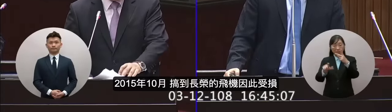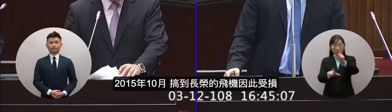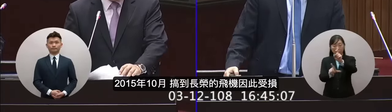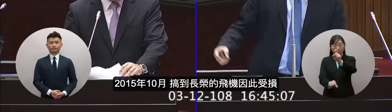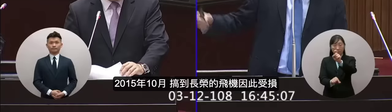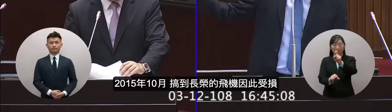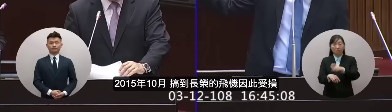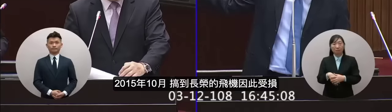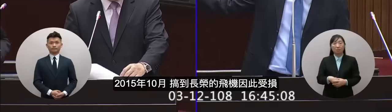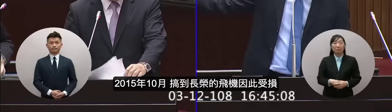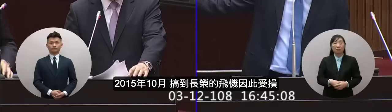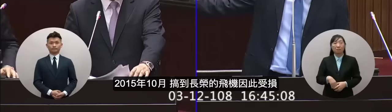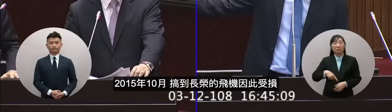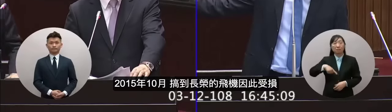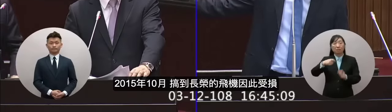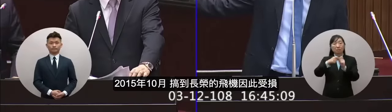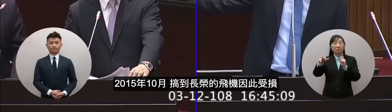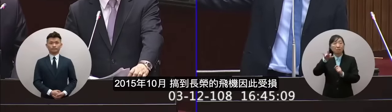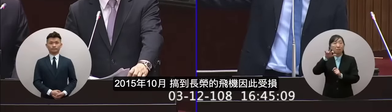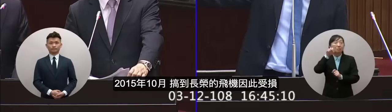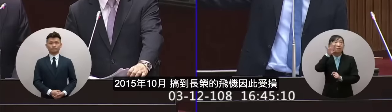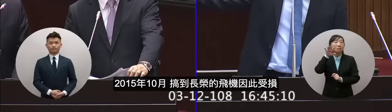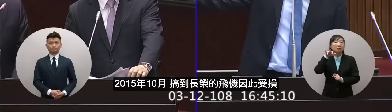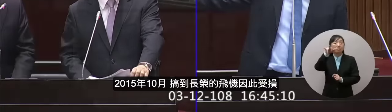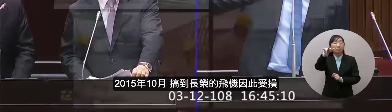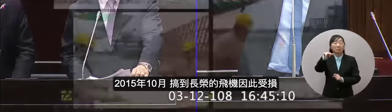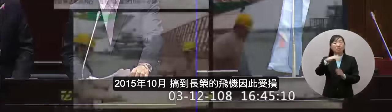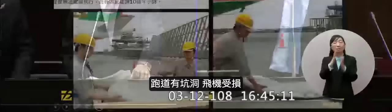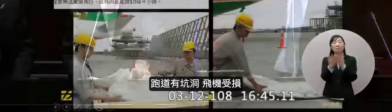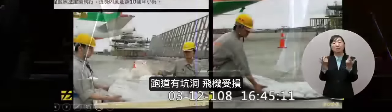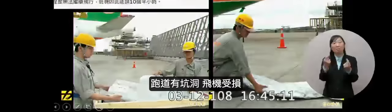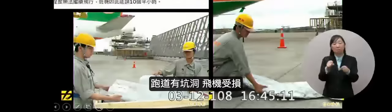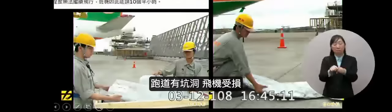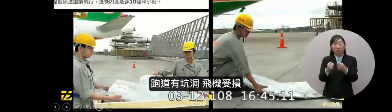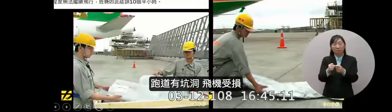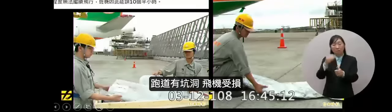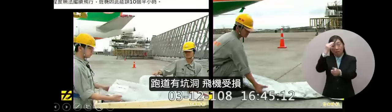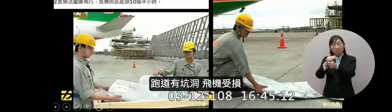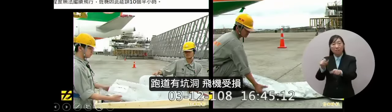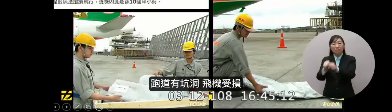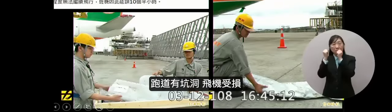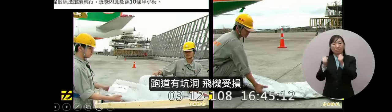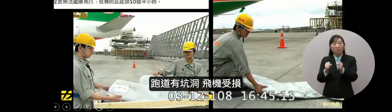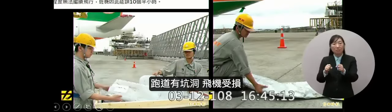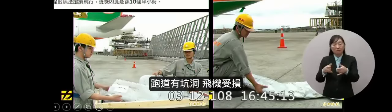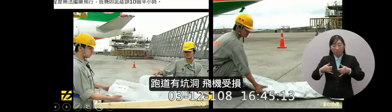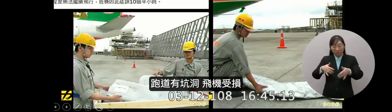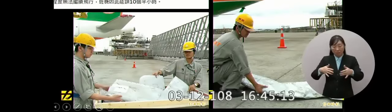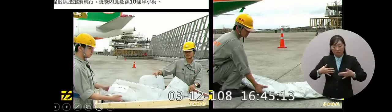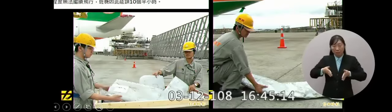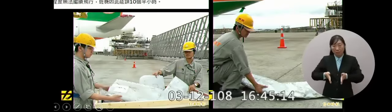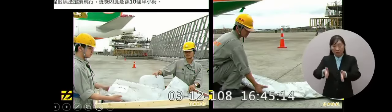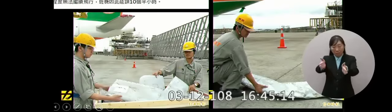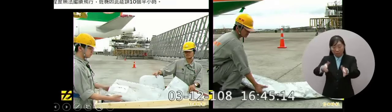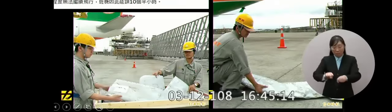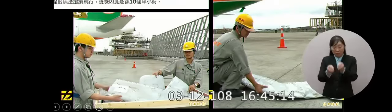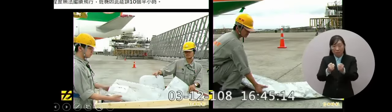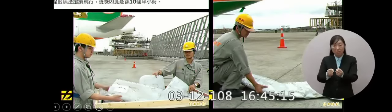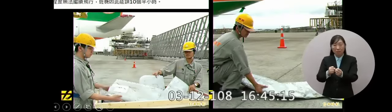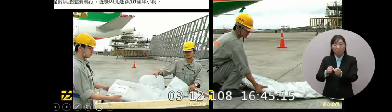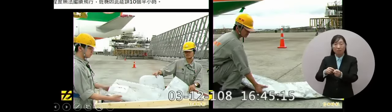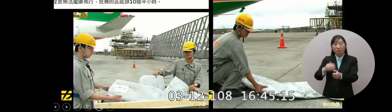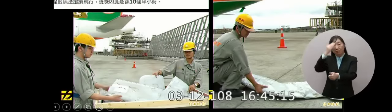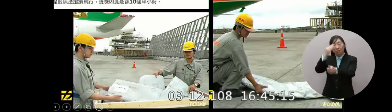2015年10月。搞到长龙的飞机因此受损，跑道有坑洞，飞机受损，赔了好几